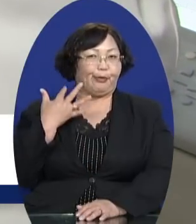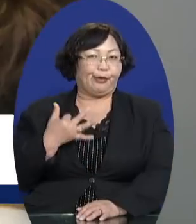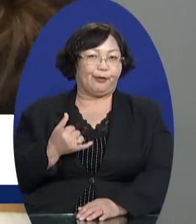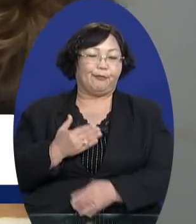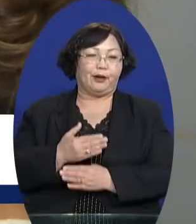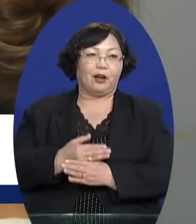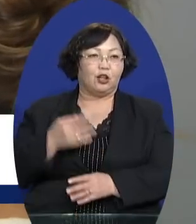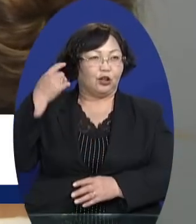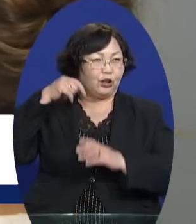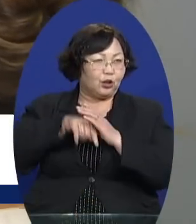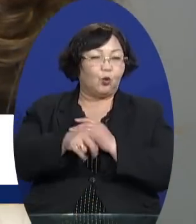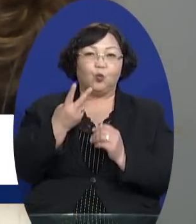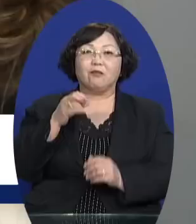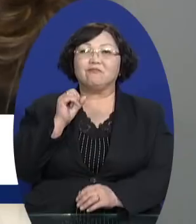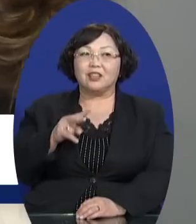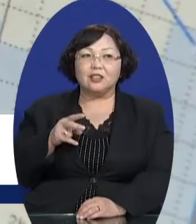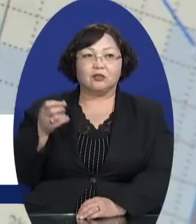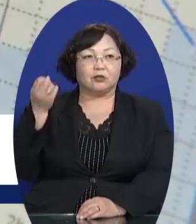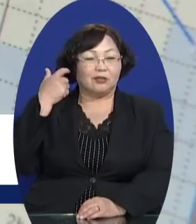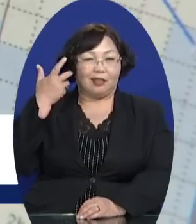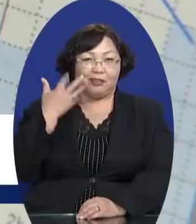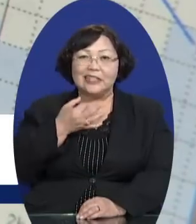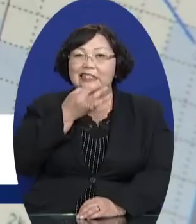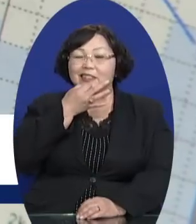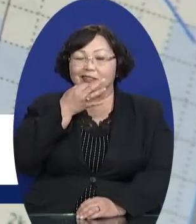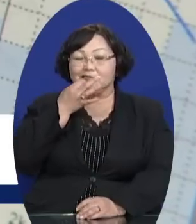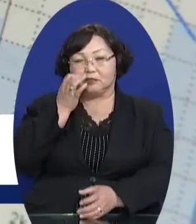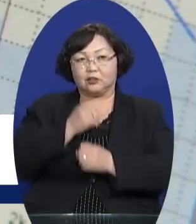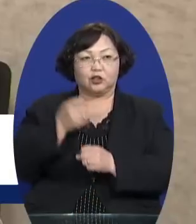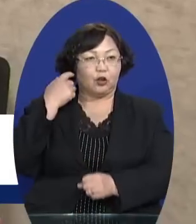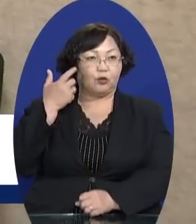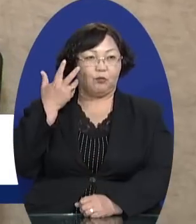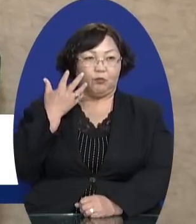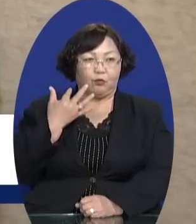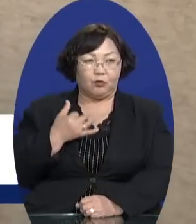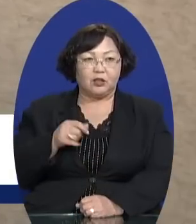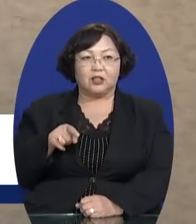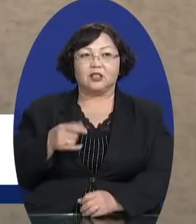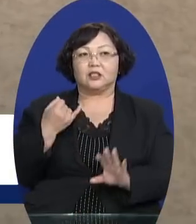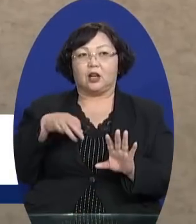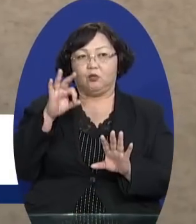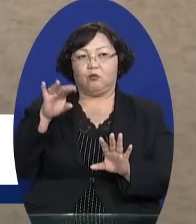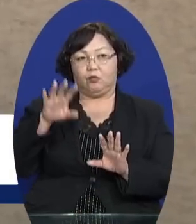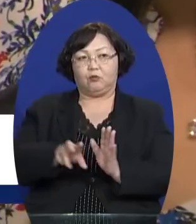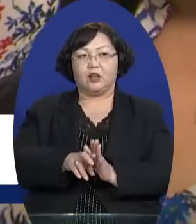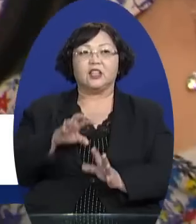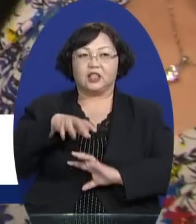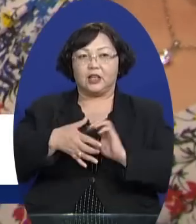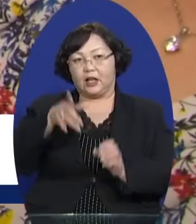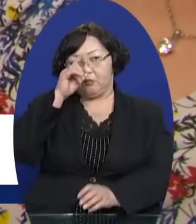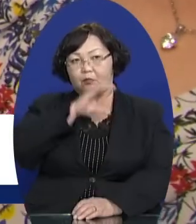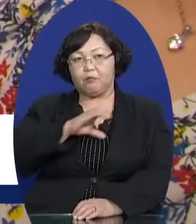сонсгол бууралтыг эрт үед нь оншилж эмчилснээр сонсгол алдах эрсдлийг 60 орчим хувиар бууруулах боломжтойг Дэлхийн эрүүл мэндийн байгууллагаас